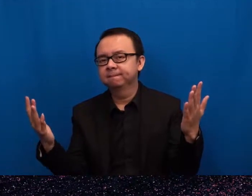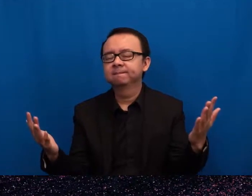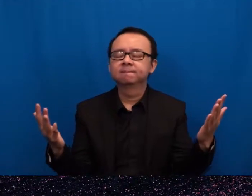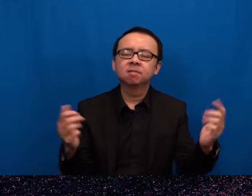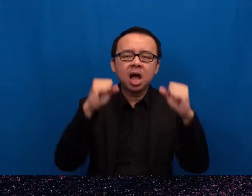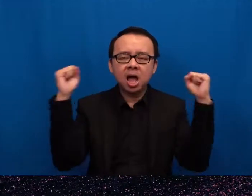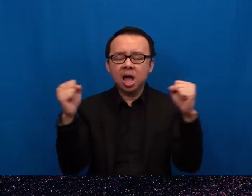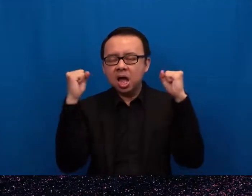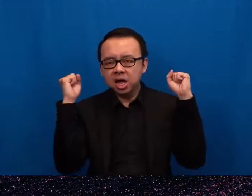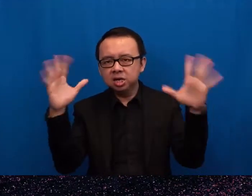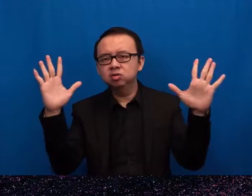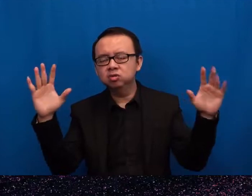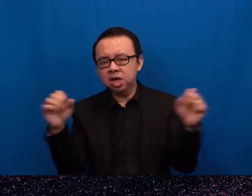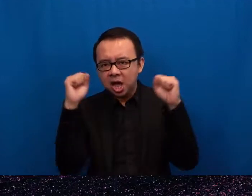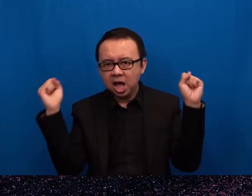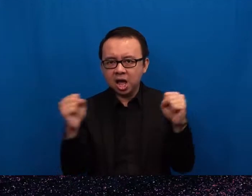inamaya so